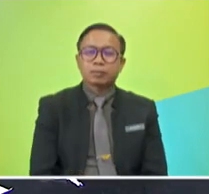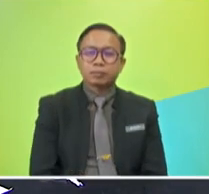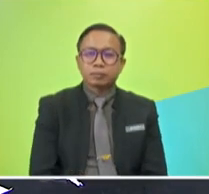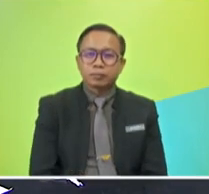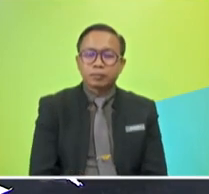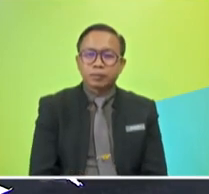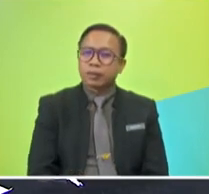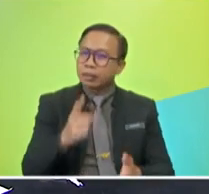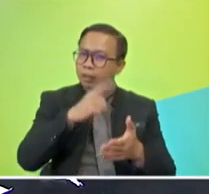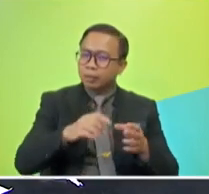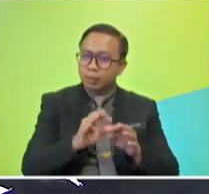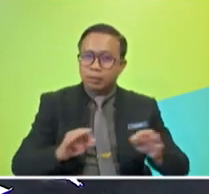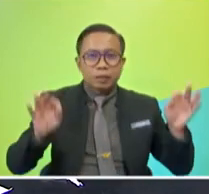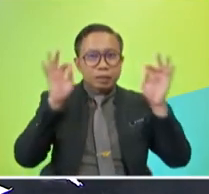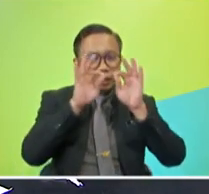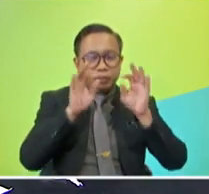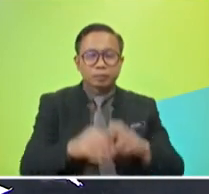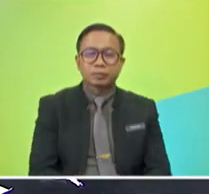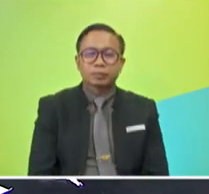apa kepentingannya